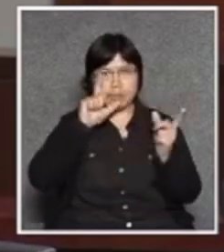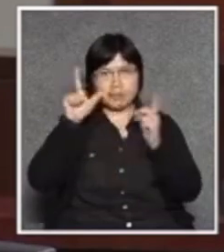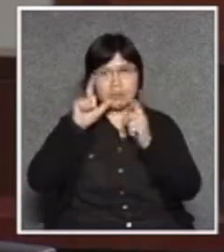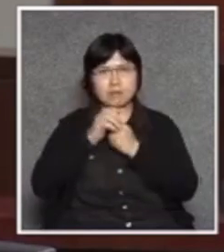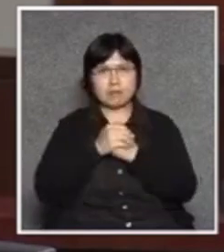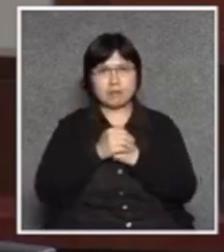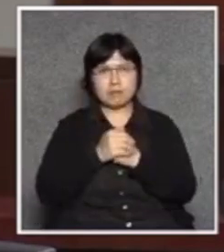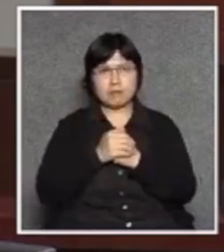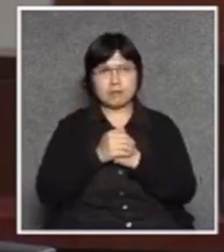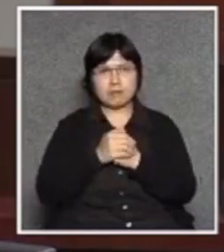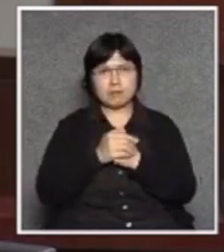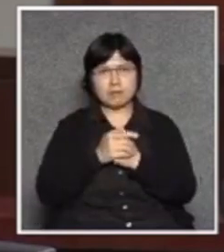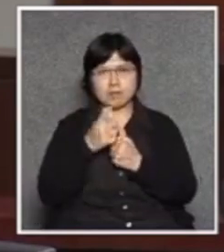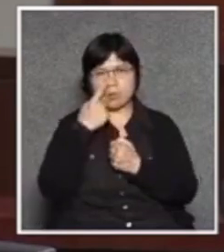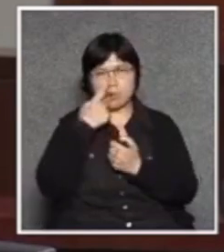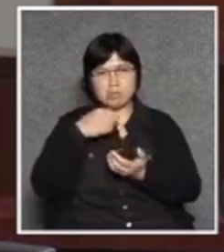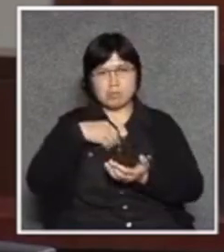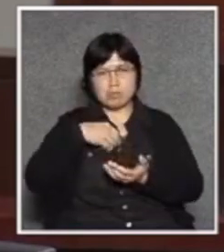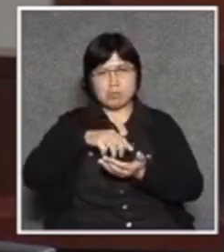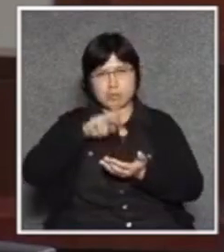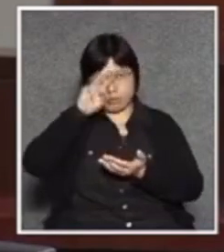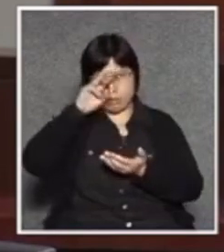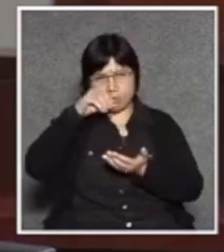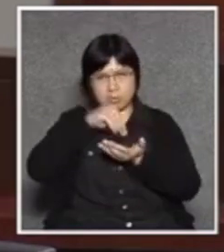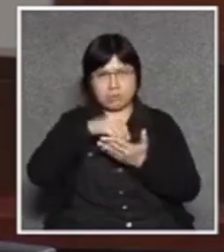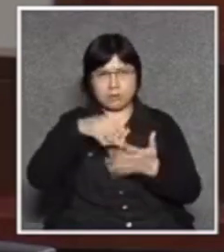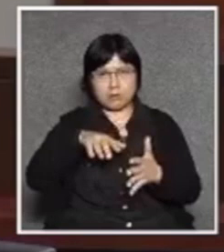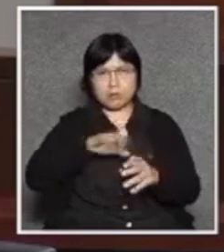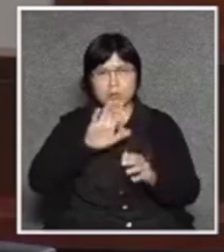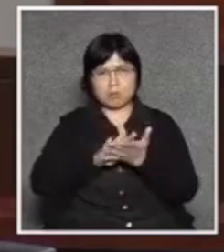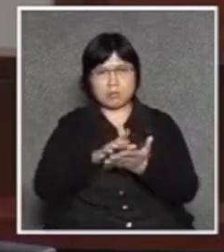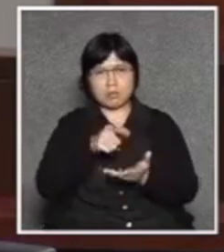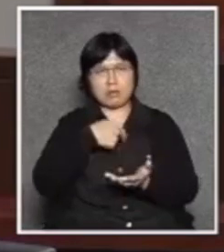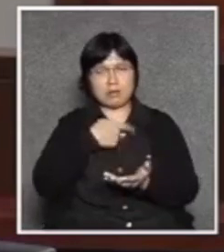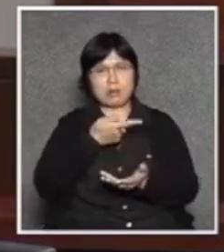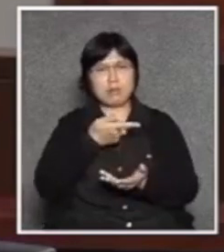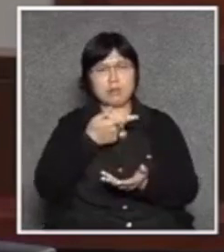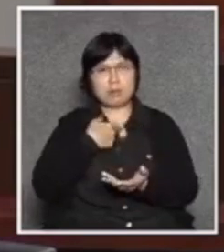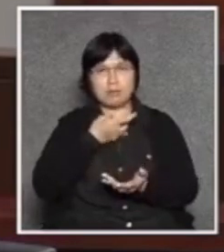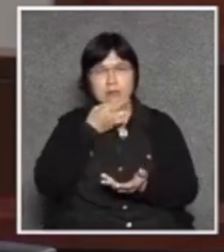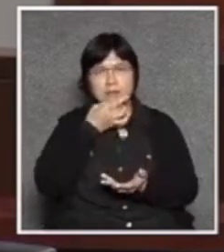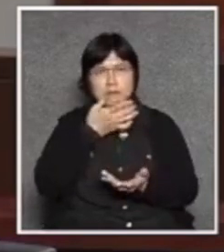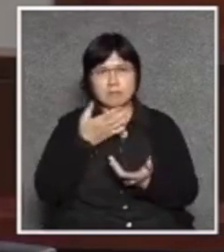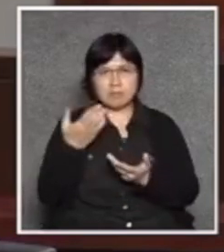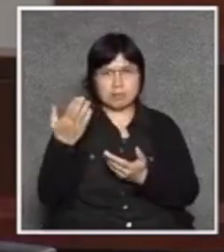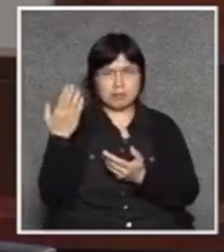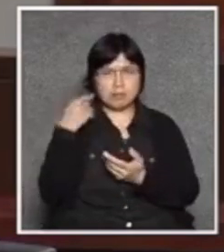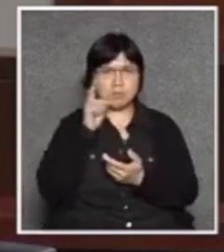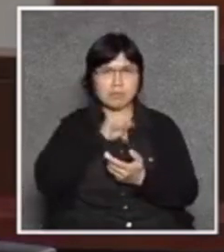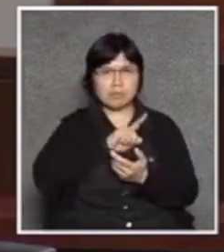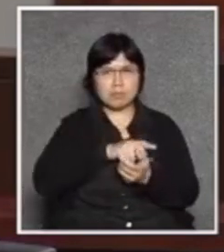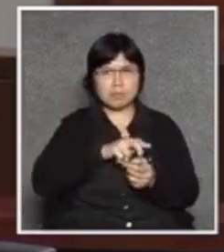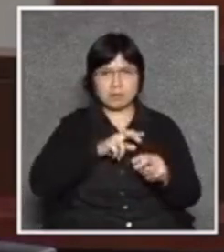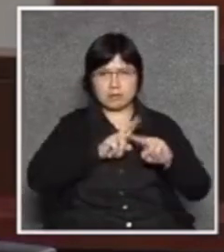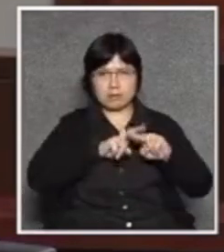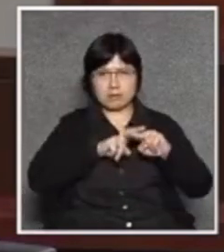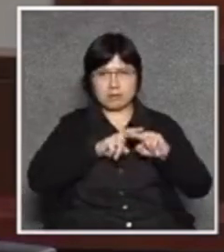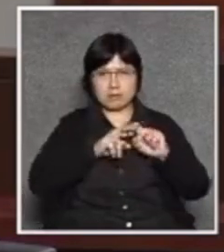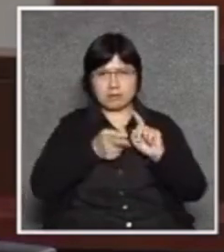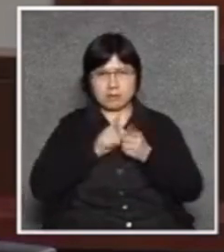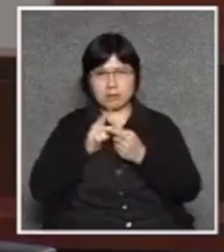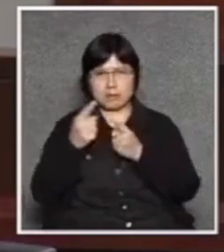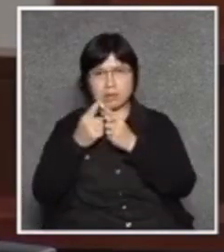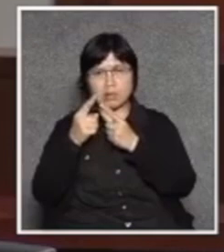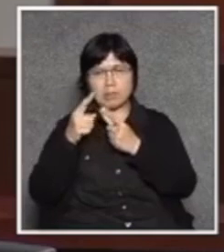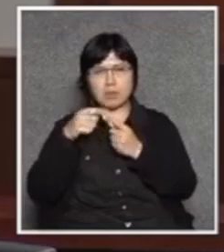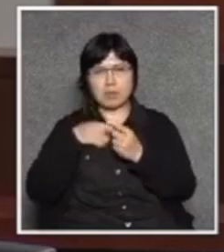朕意已決的態度讓人齒冷。上個星期中共喉舌人民日報